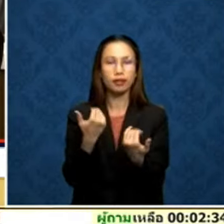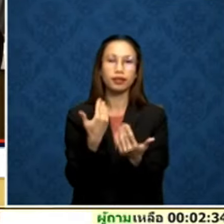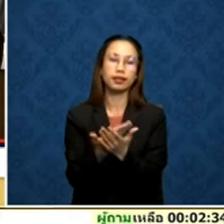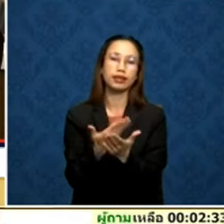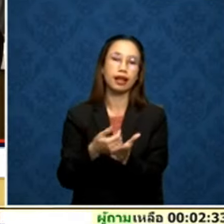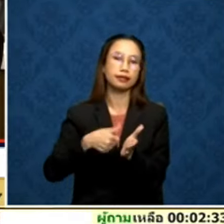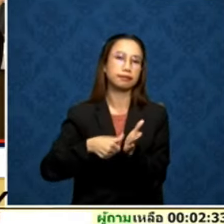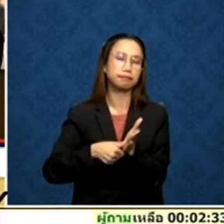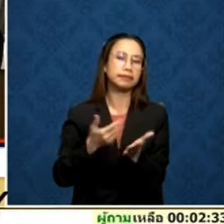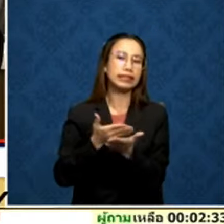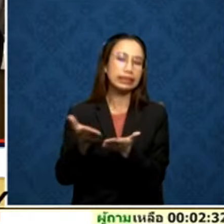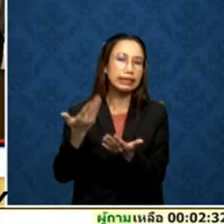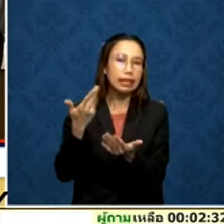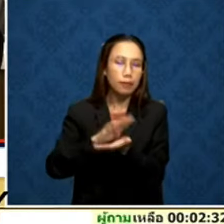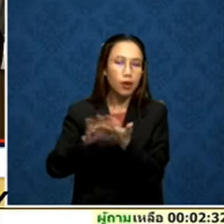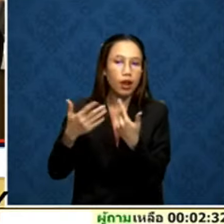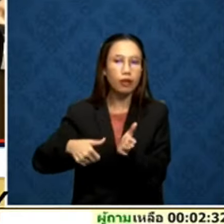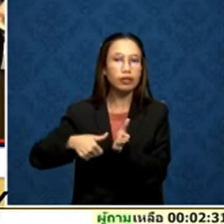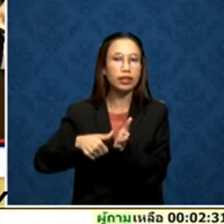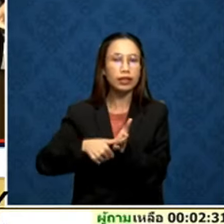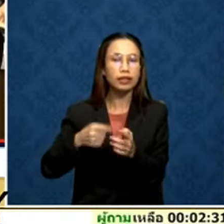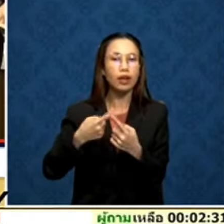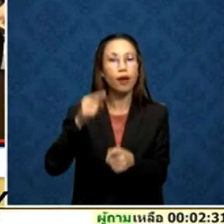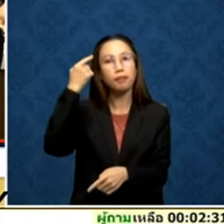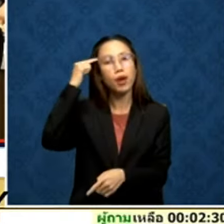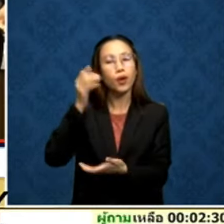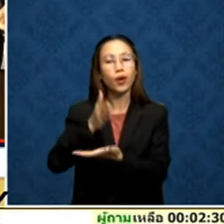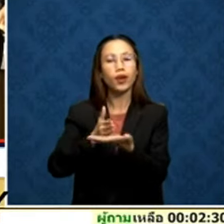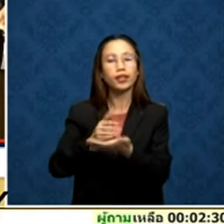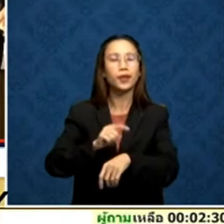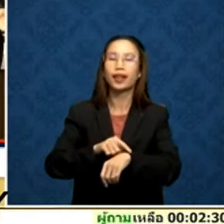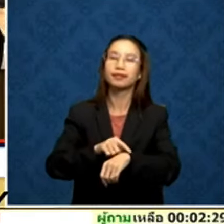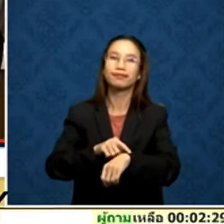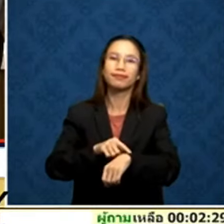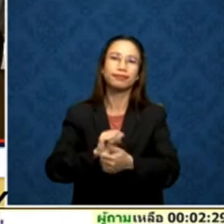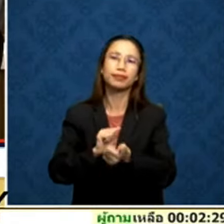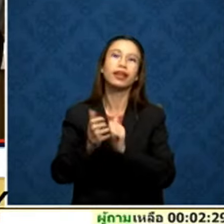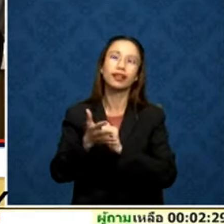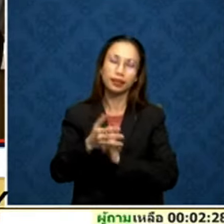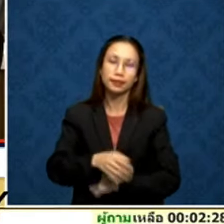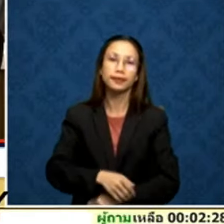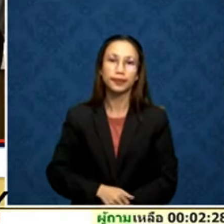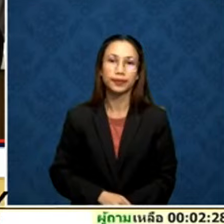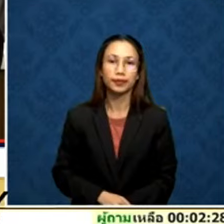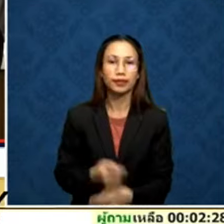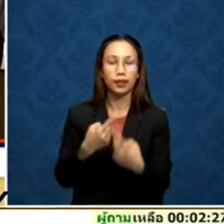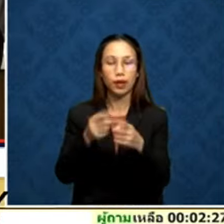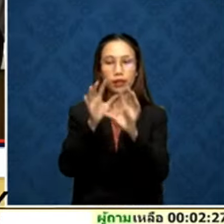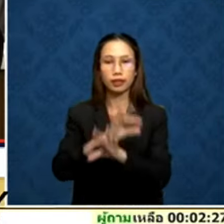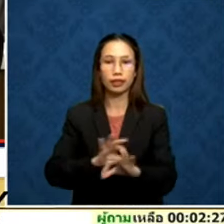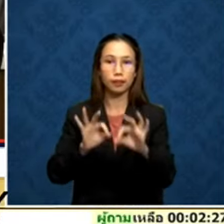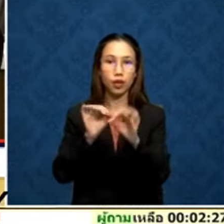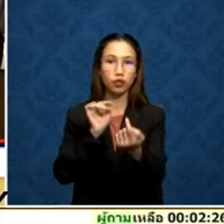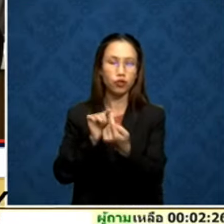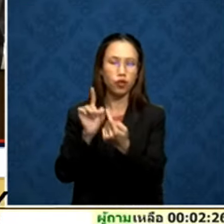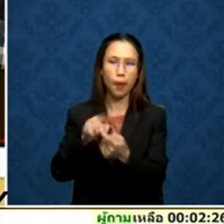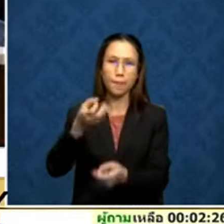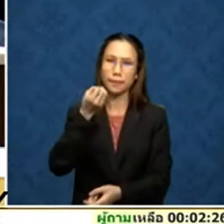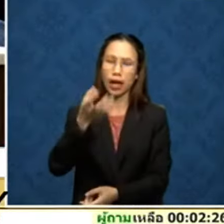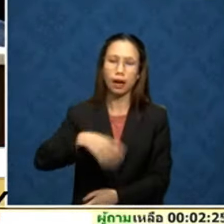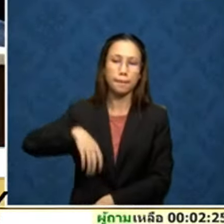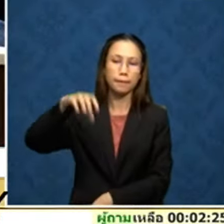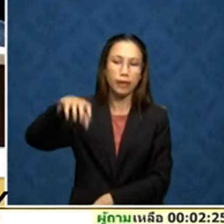ริษัทขายปุ๋ยไปเรียบร้อยแล้วนะคะไม่รู้ว่าจะมาคนละครึ่งตอนนี้ไปทำไมนะคะและที่สำคัญก็คือเน้นไปที่ภาคอสังหาเยอะมาก